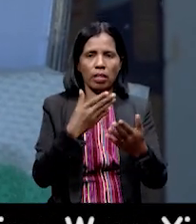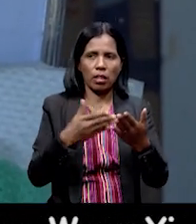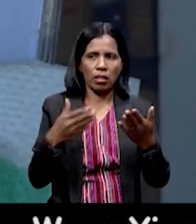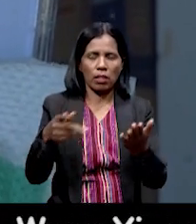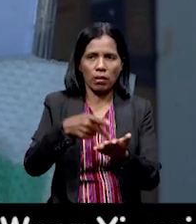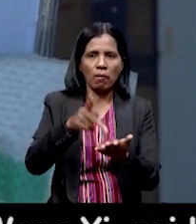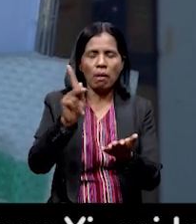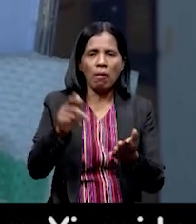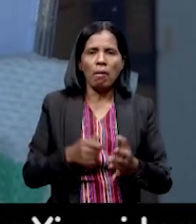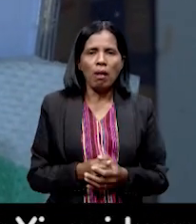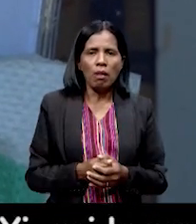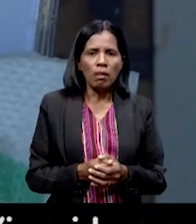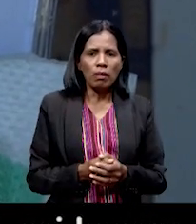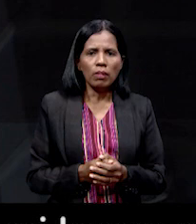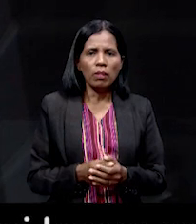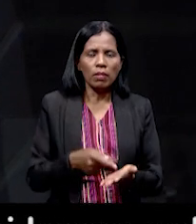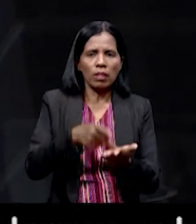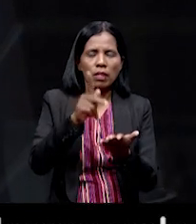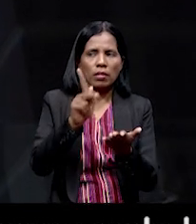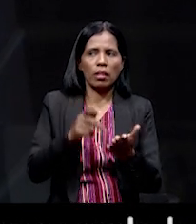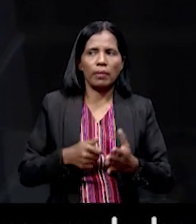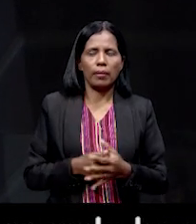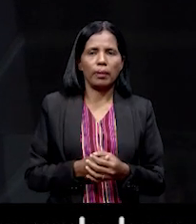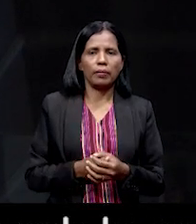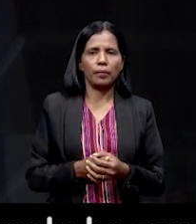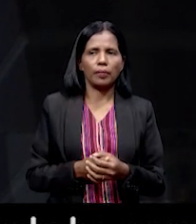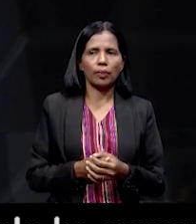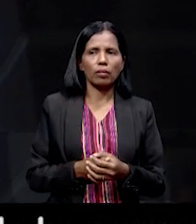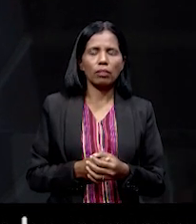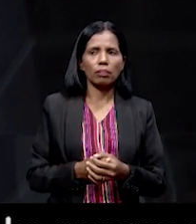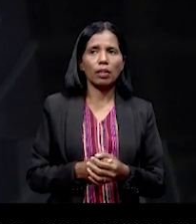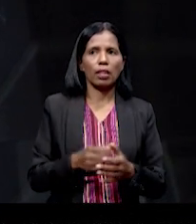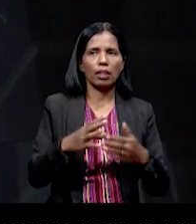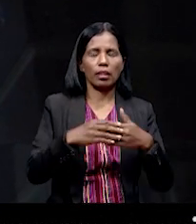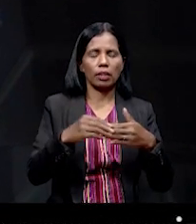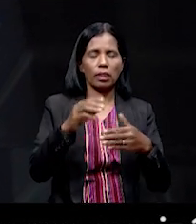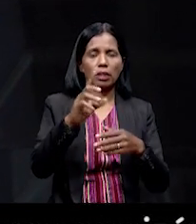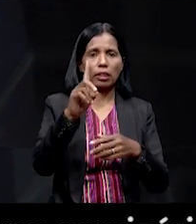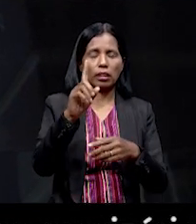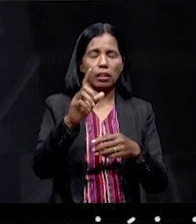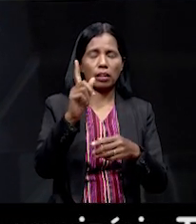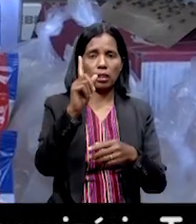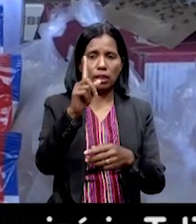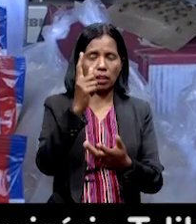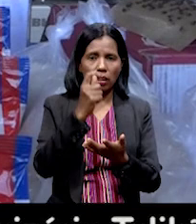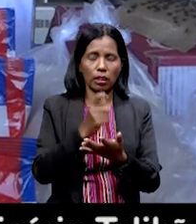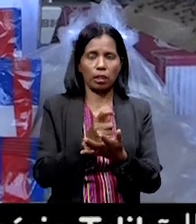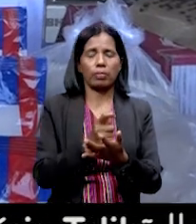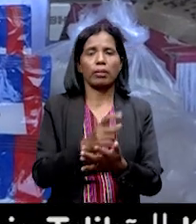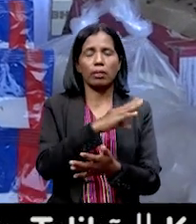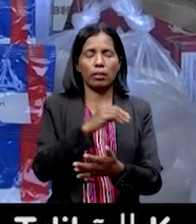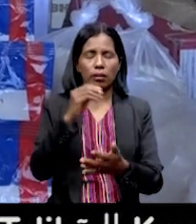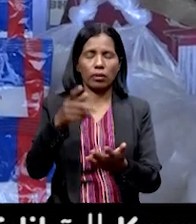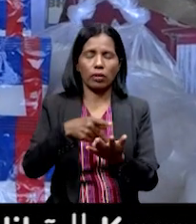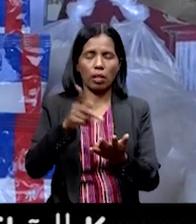multa husi dolar Amerikanu rihun ida to dolar Amerikanu rihun sanulu no se aplika mos pena tinantolu tamba